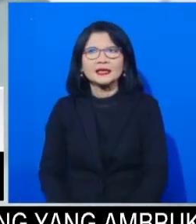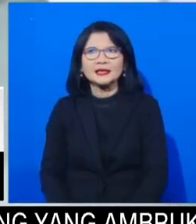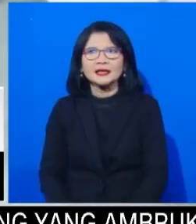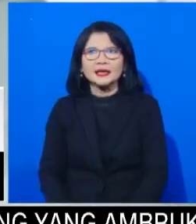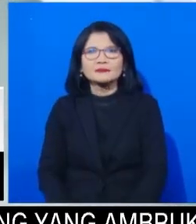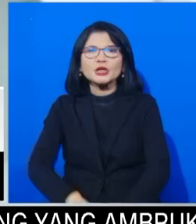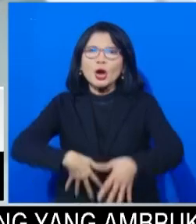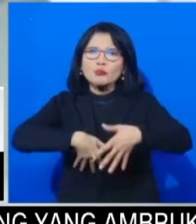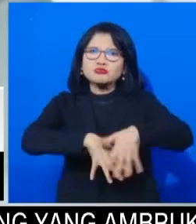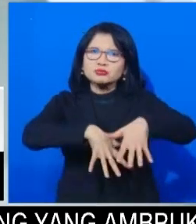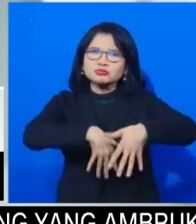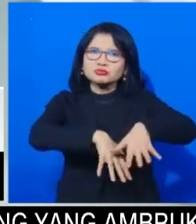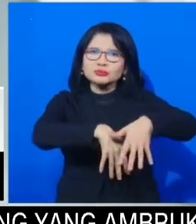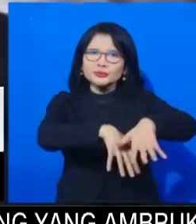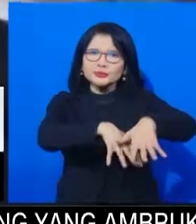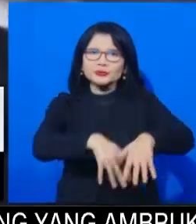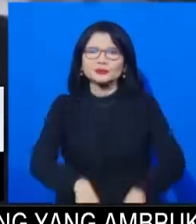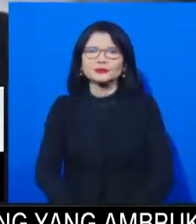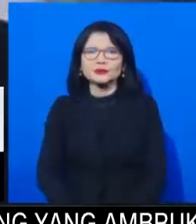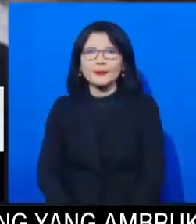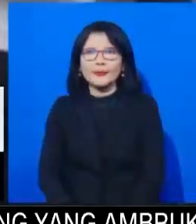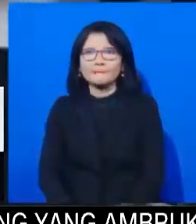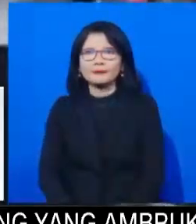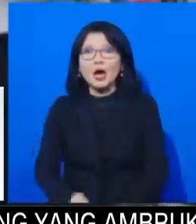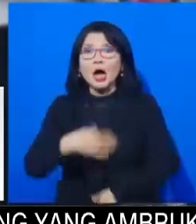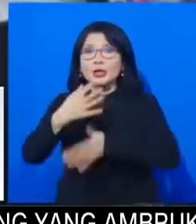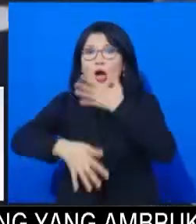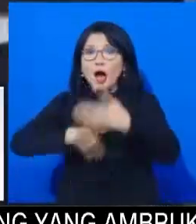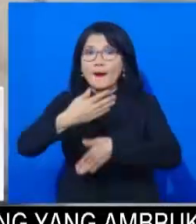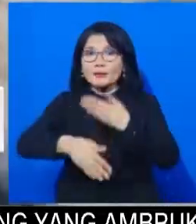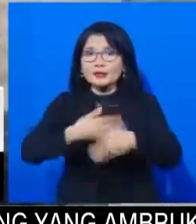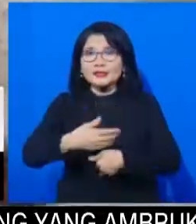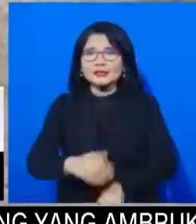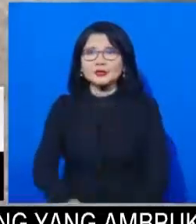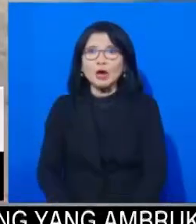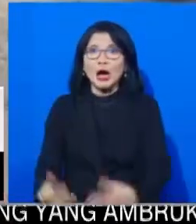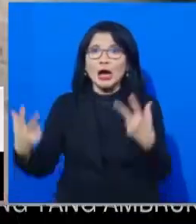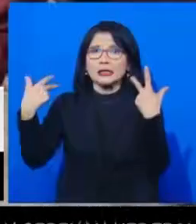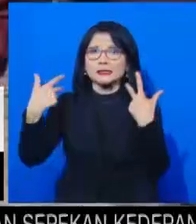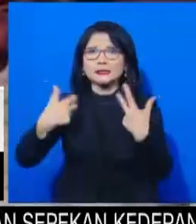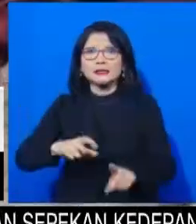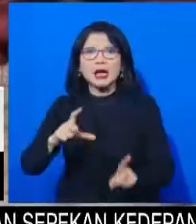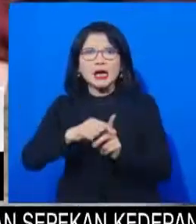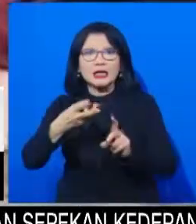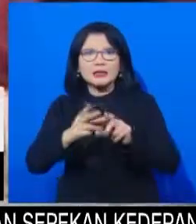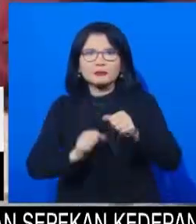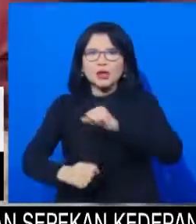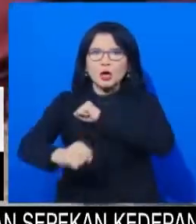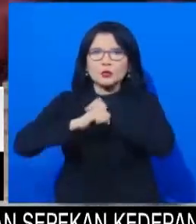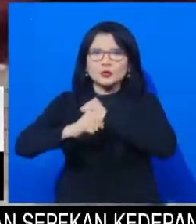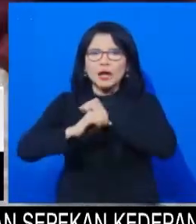iring-iringan masyarakat mengiringi pengantin sunat. Saat proses sunat berlangsung, atraksi debus Banten dan kuda kepang terus